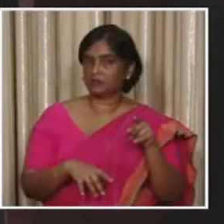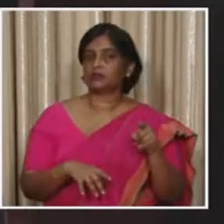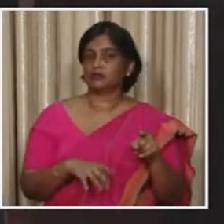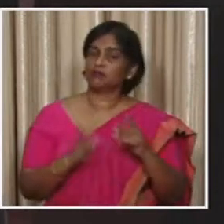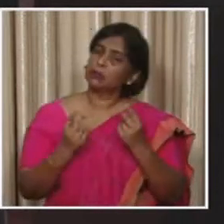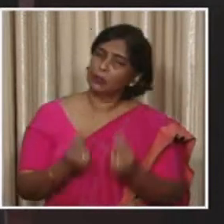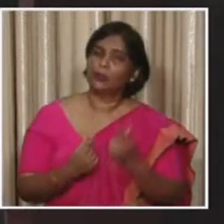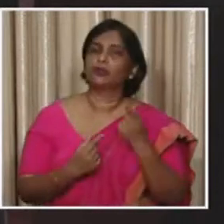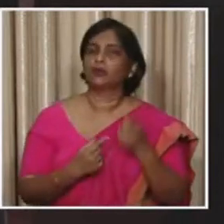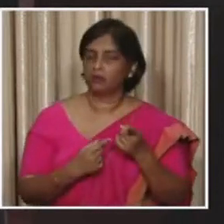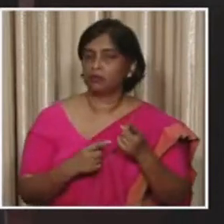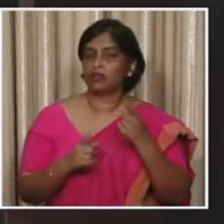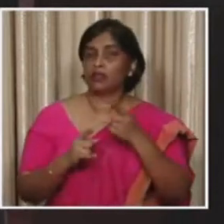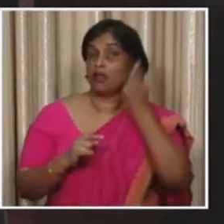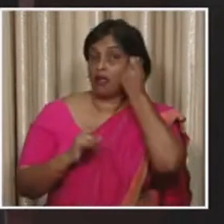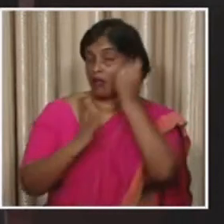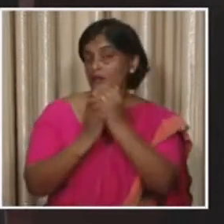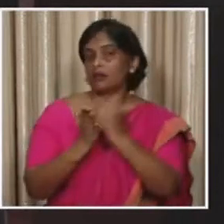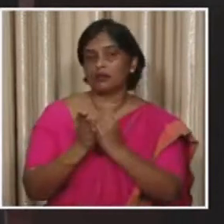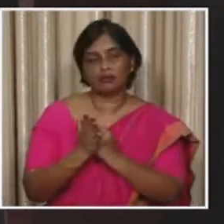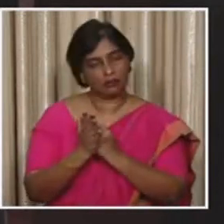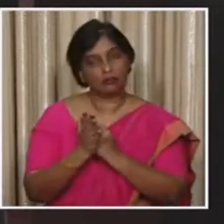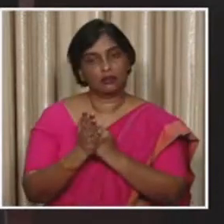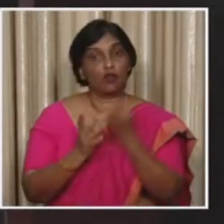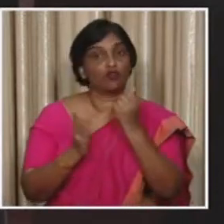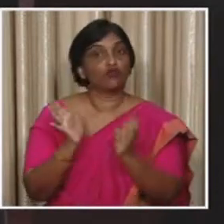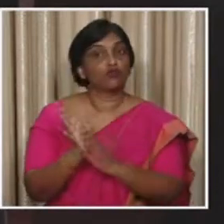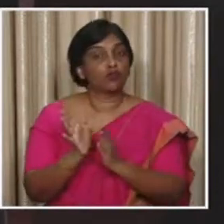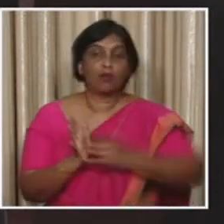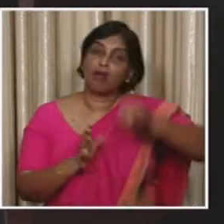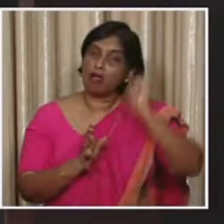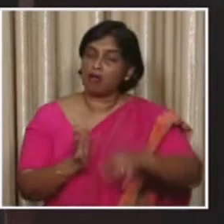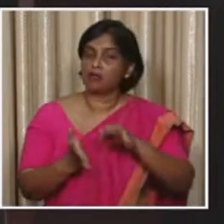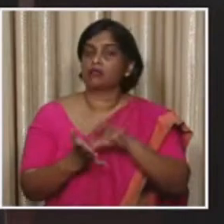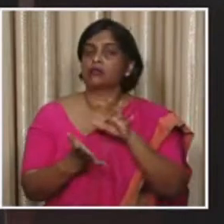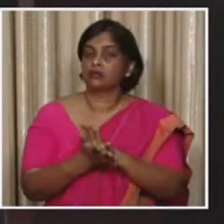හරි මේ යෝජනාව ෆිනෑන්ස් කමිටියෙන් අනුමත කරලා